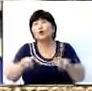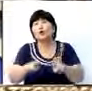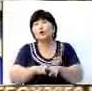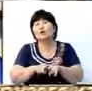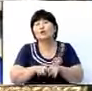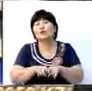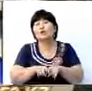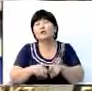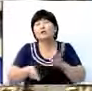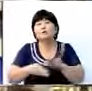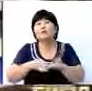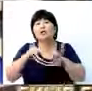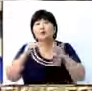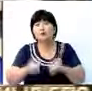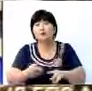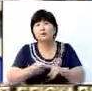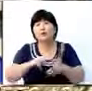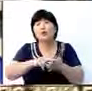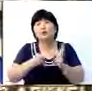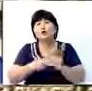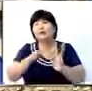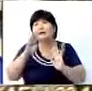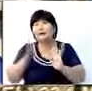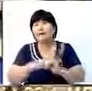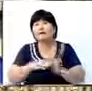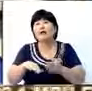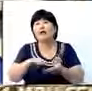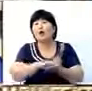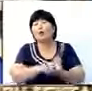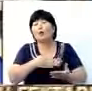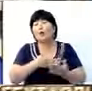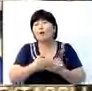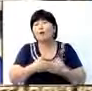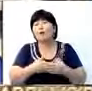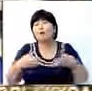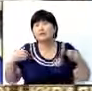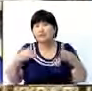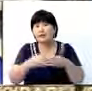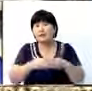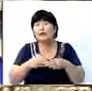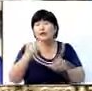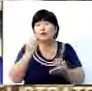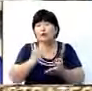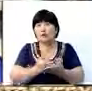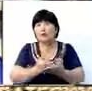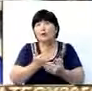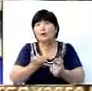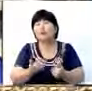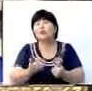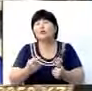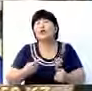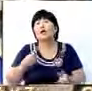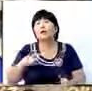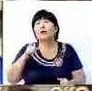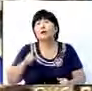төмендету бойынша 10 қадам жобасы аясында қоғамдық мониторинг топ құрылып, осы